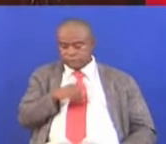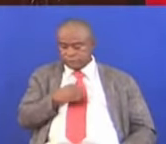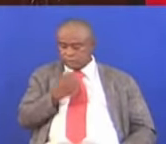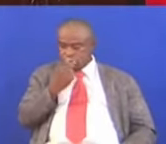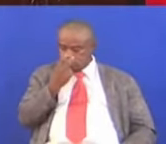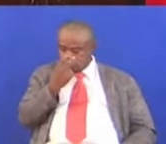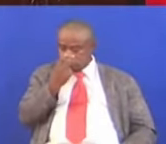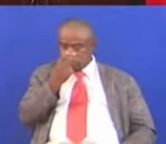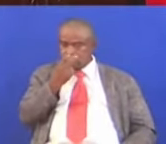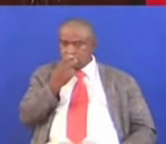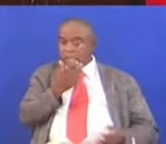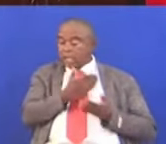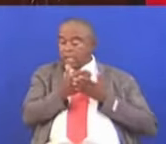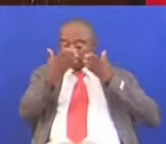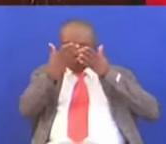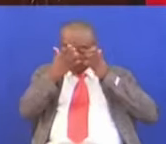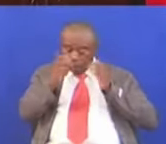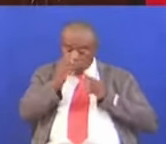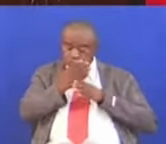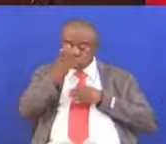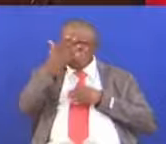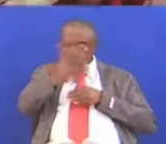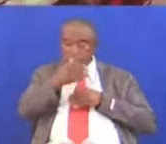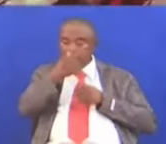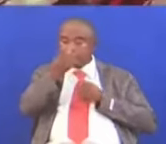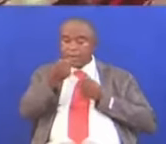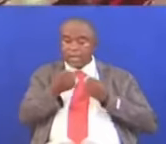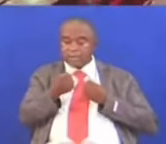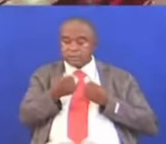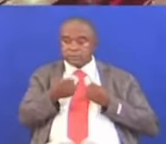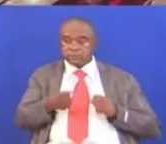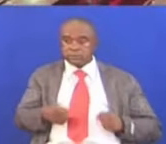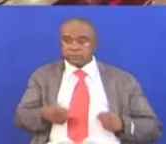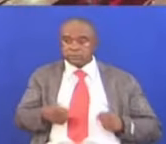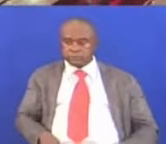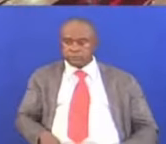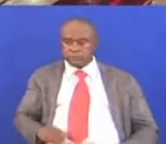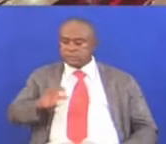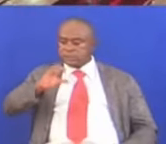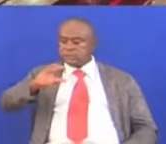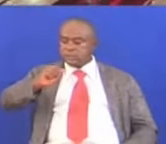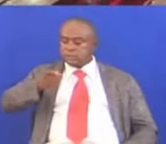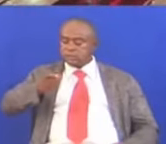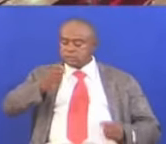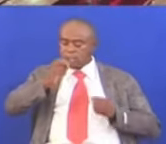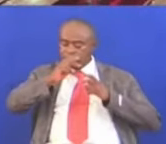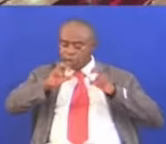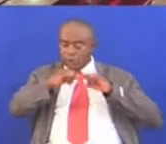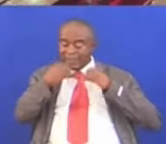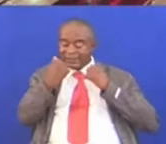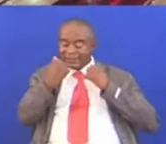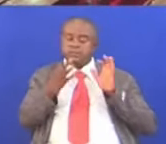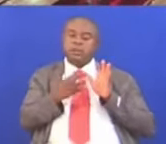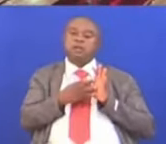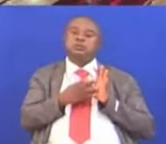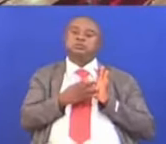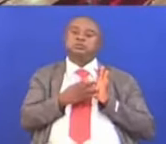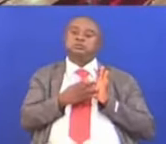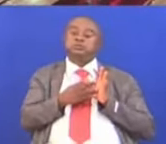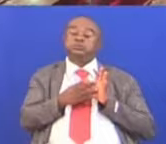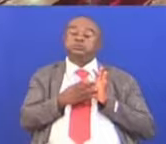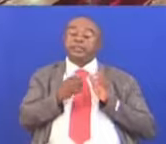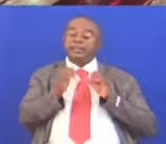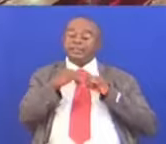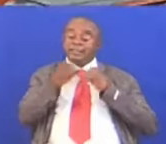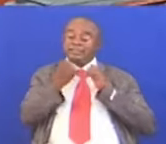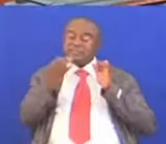mauch ui katika kuzi magari c ameku taas nan na katika taas nan sita